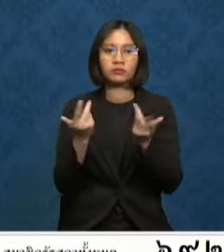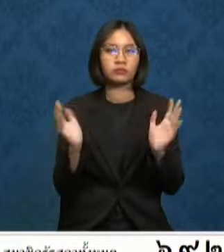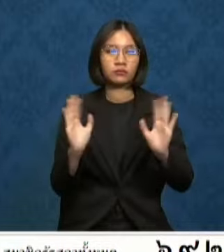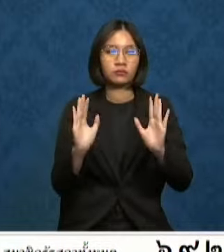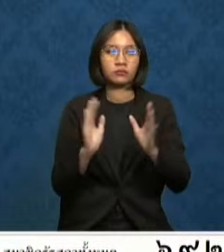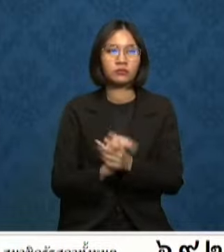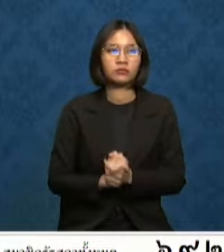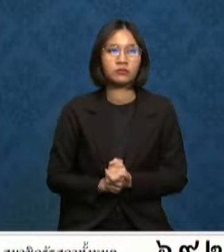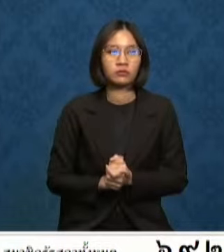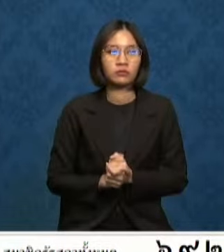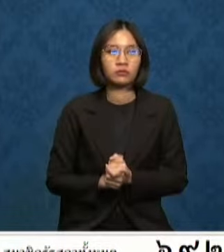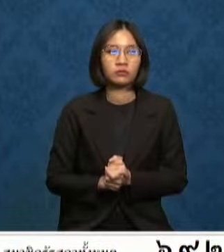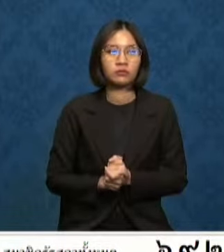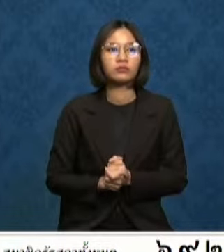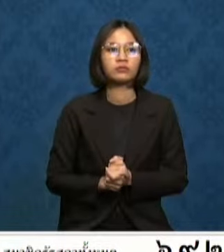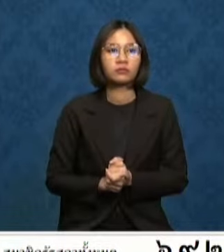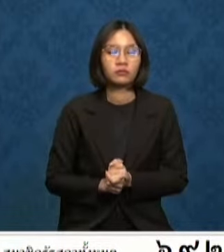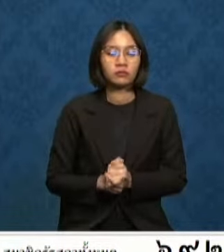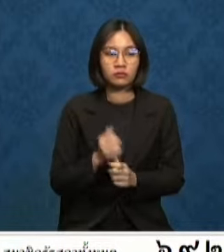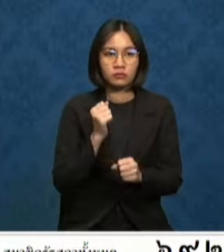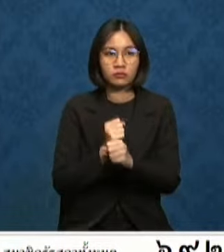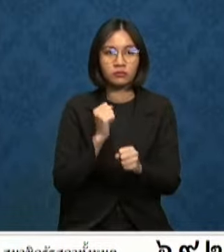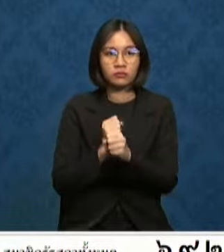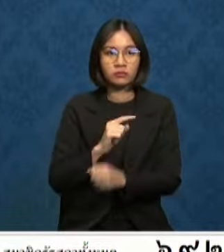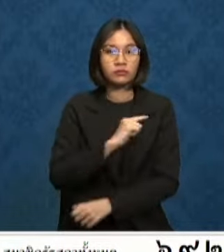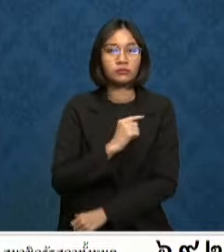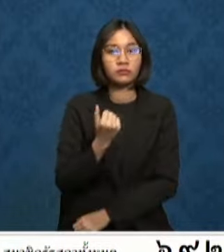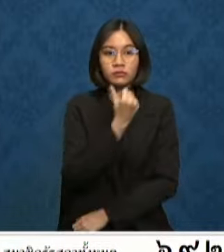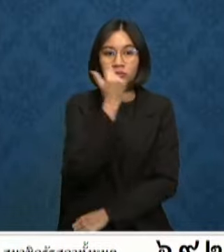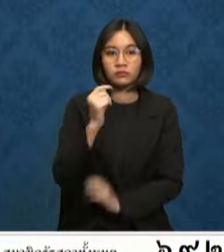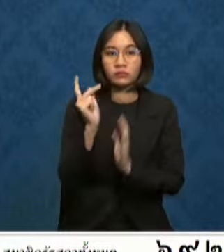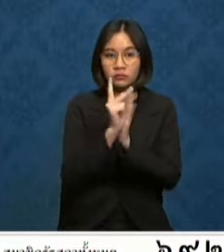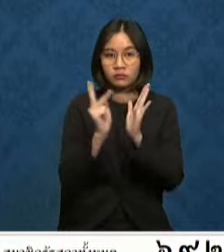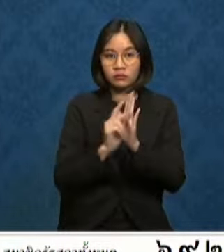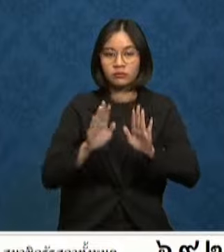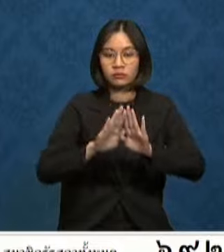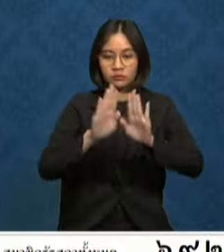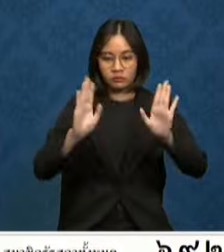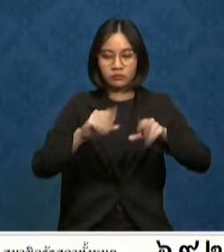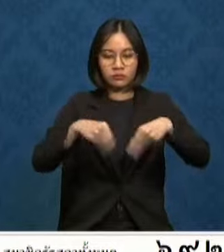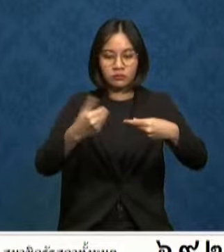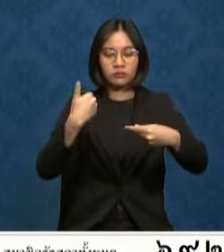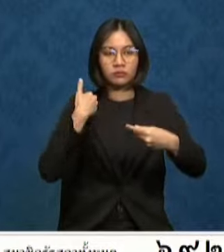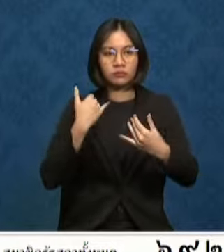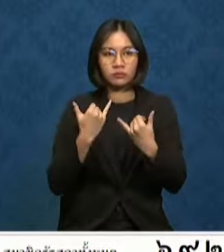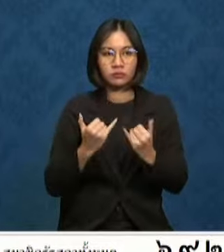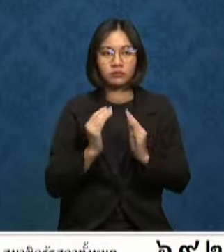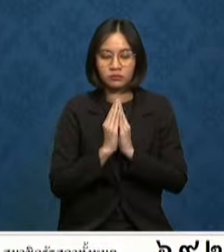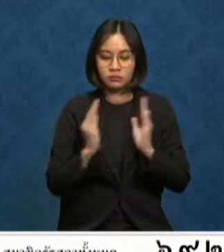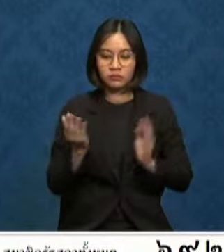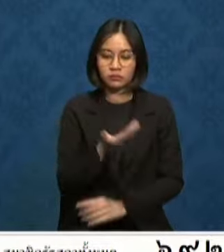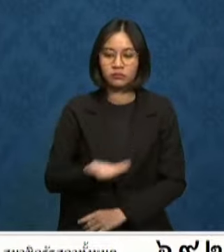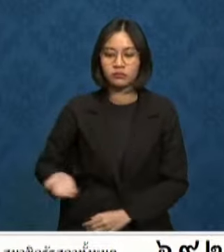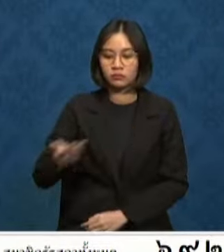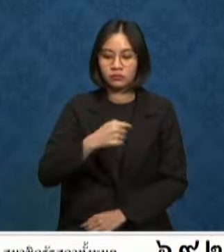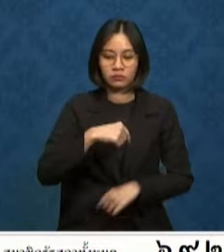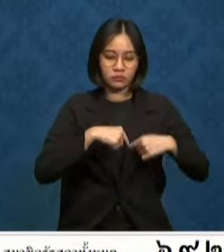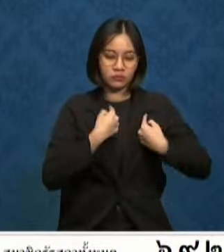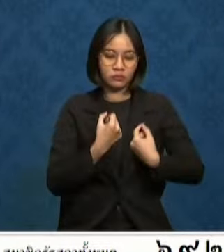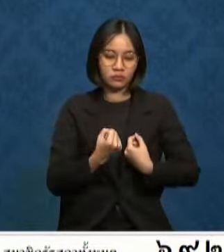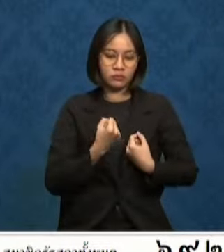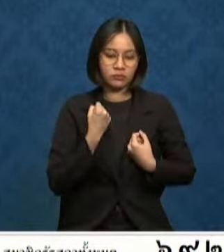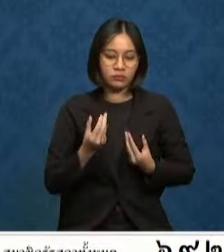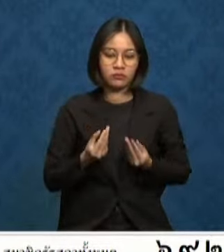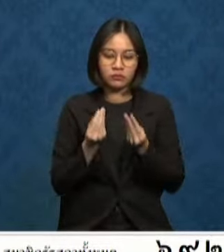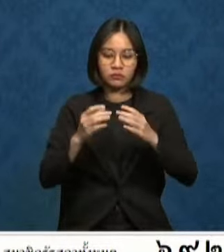ทำไมเป็อยางว่าก็ เรากมาทำนาที่อีก มาที่ที่หนึ่ ซึ่กฎหมายเปิดให้อยู่แล้วันนี้ขอขบคทุทาน ให้กำลงใจรฐบาลครั